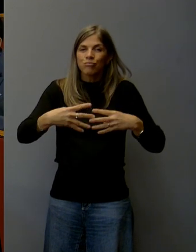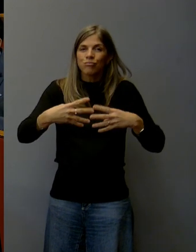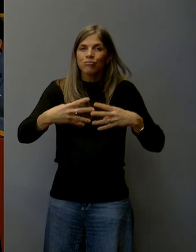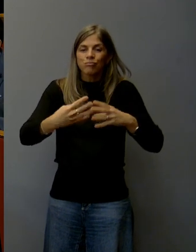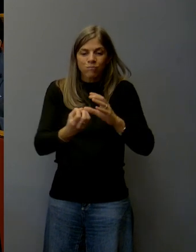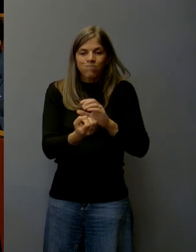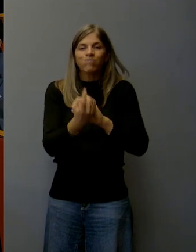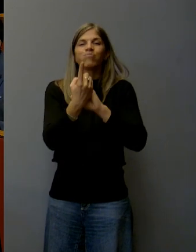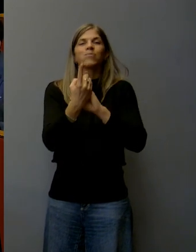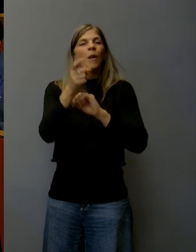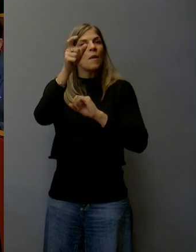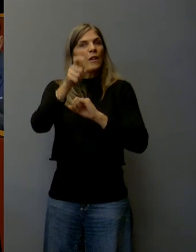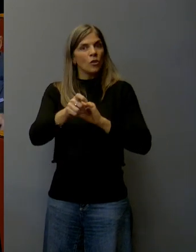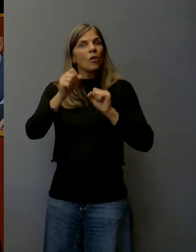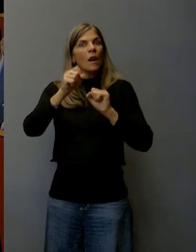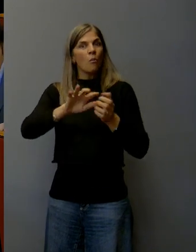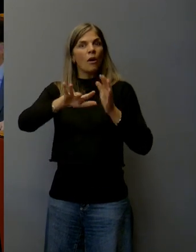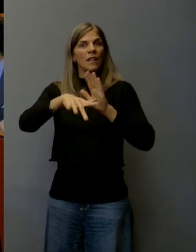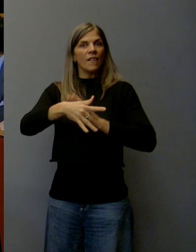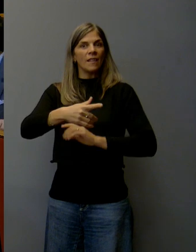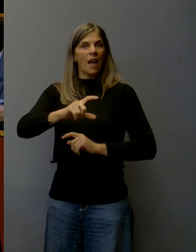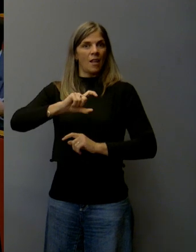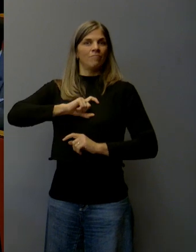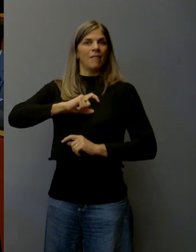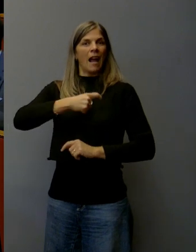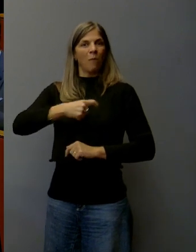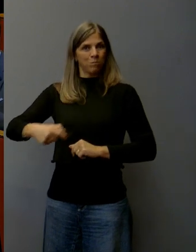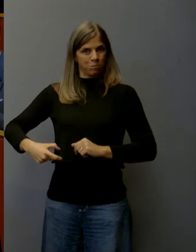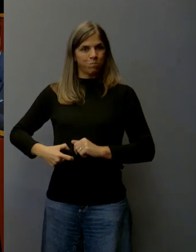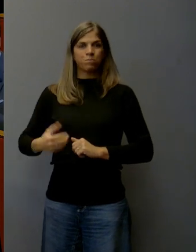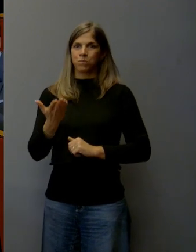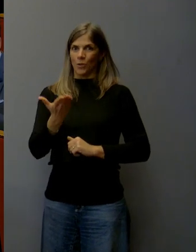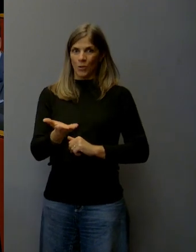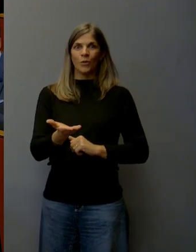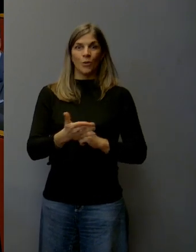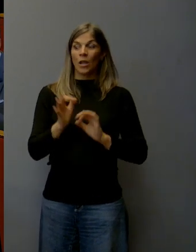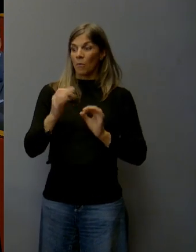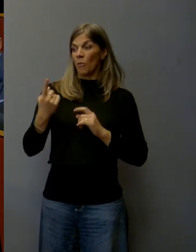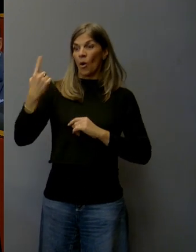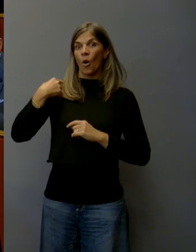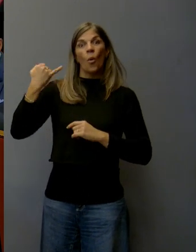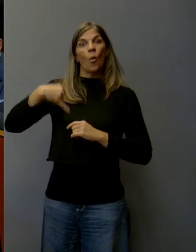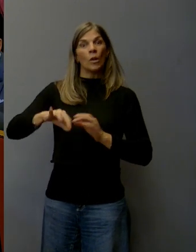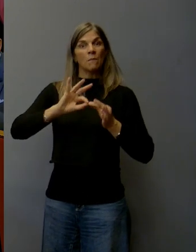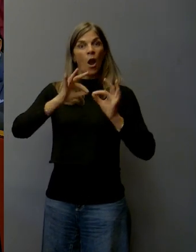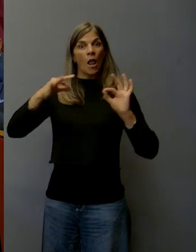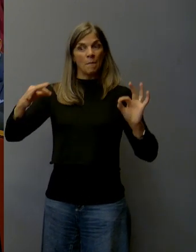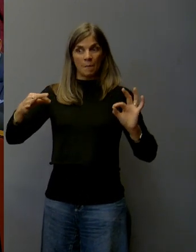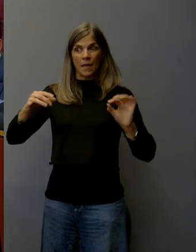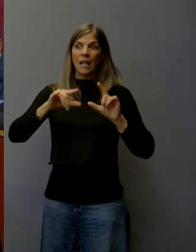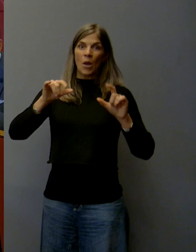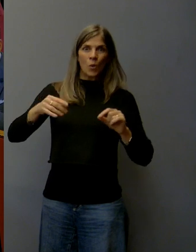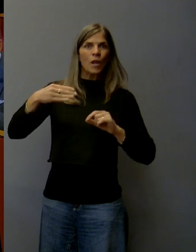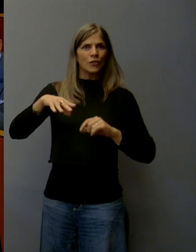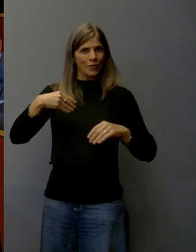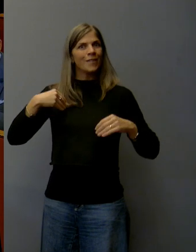visto che abbiamo avuto anche grandi grandi risultati negli ultimi nelle ultime Olimpiadi e quindi anche la Liguria e